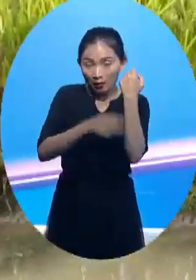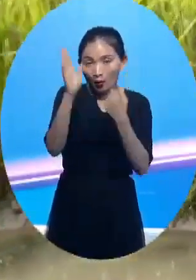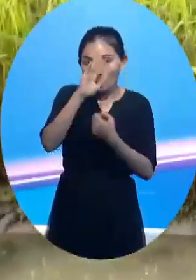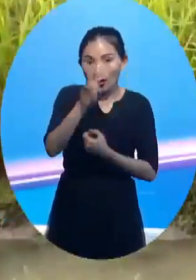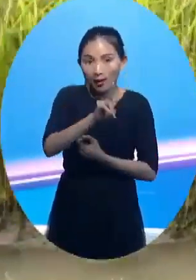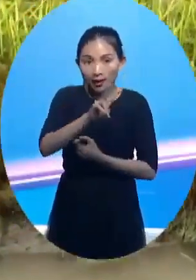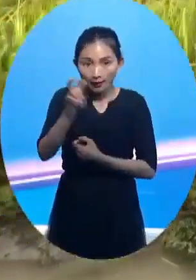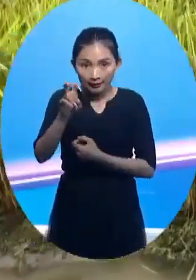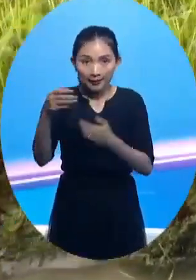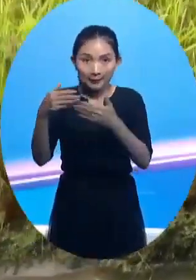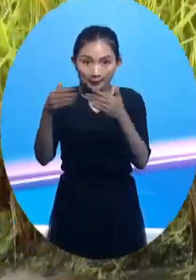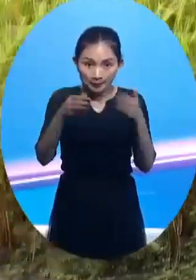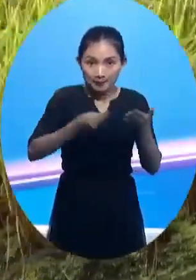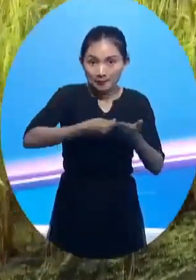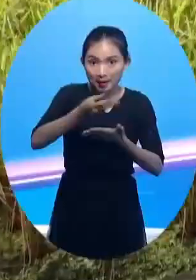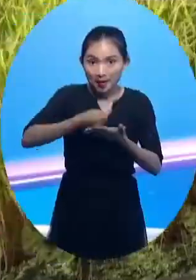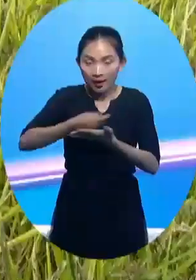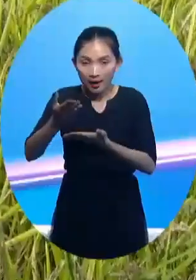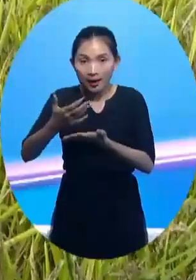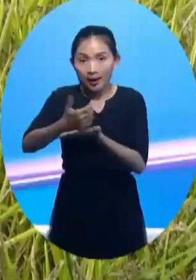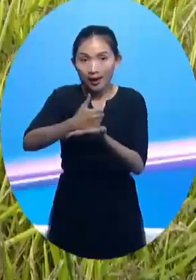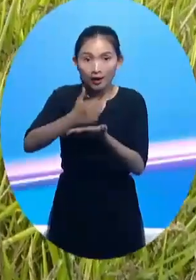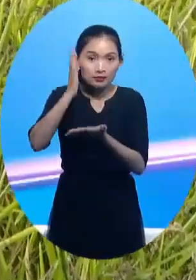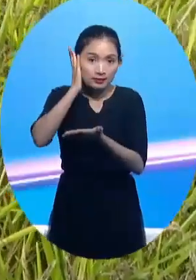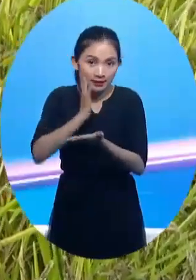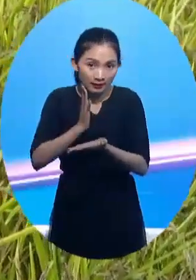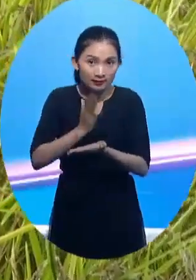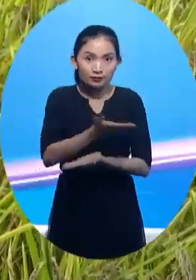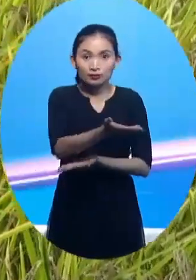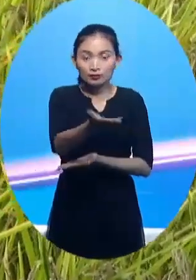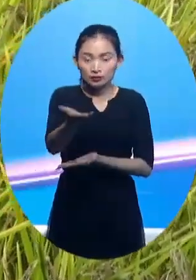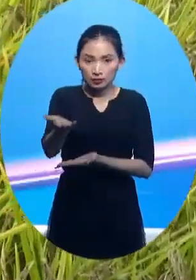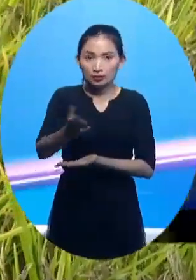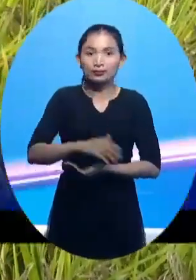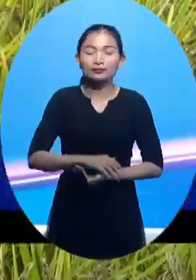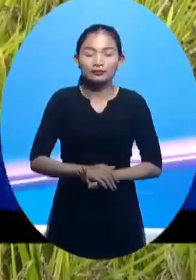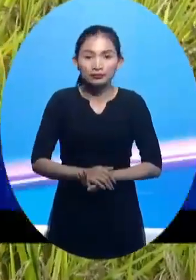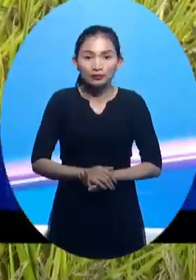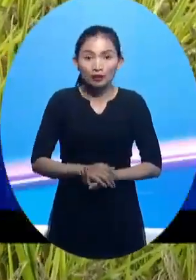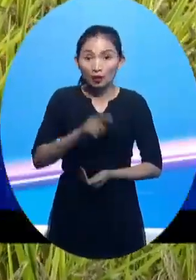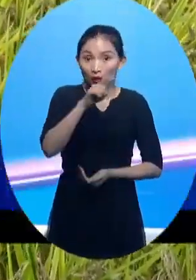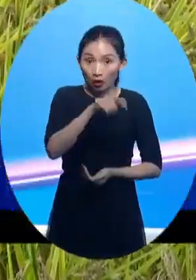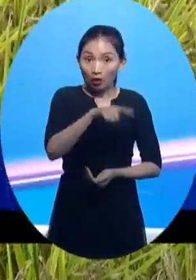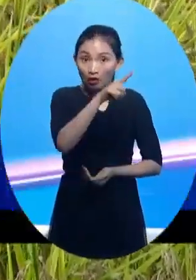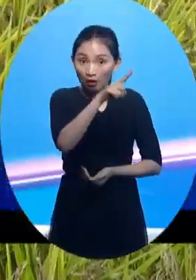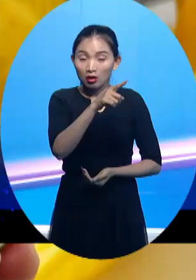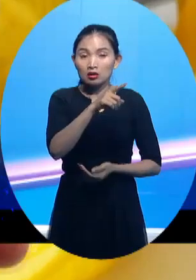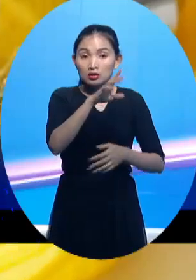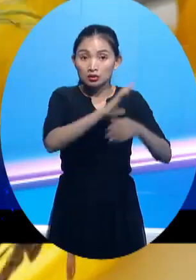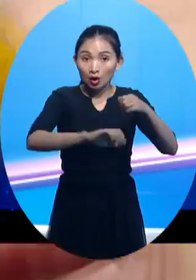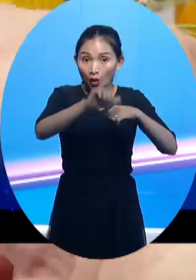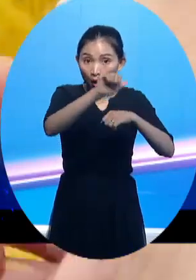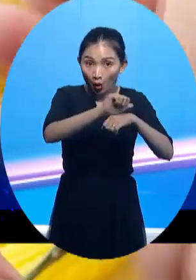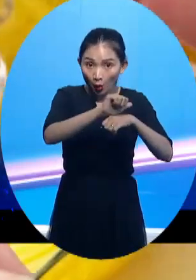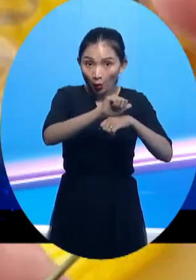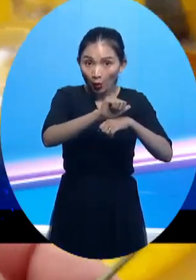đồng hành với hoàng kim để đưa gạo sạch đến người tiêu dùng trong nước đã có một đối tác ở châu Âu đem hạt gạo Tím Hoàng Kim Sang 27 nước